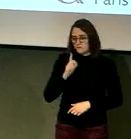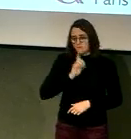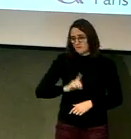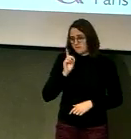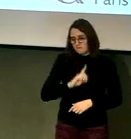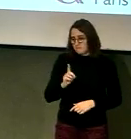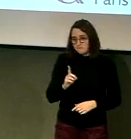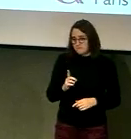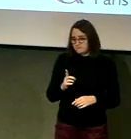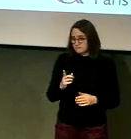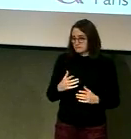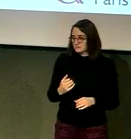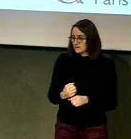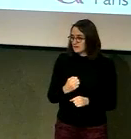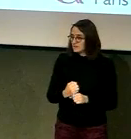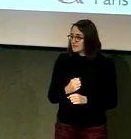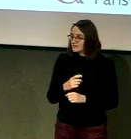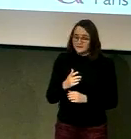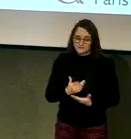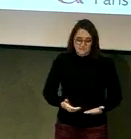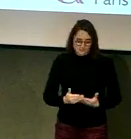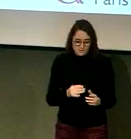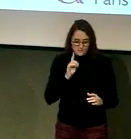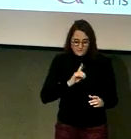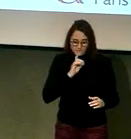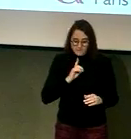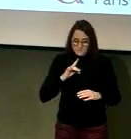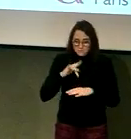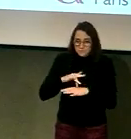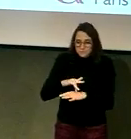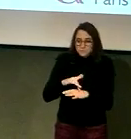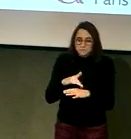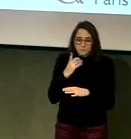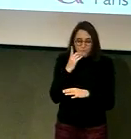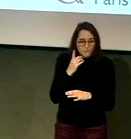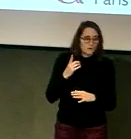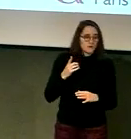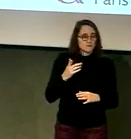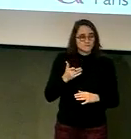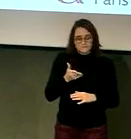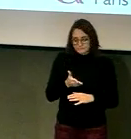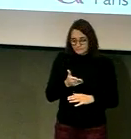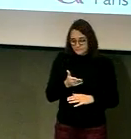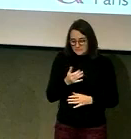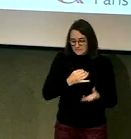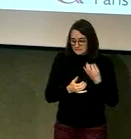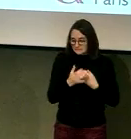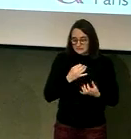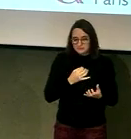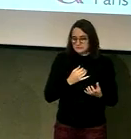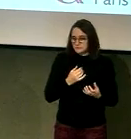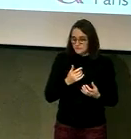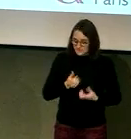on travaille avec des femmes qui consomment des produits et puis qu'elles nous parlent de